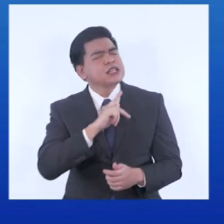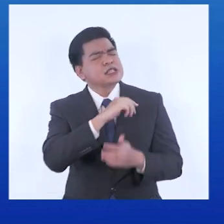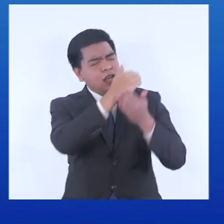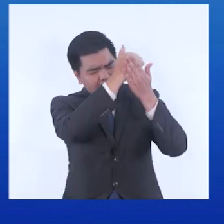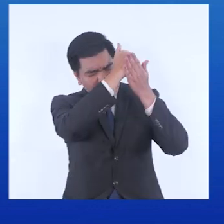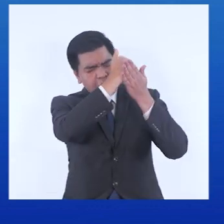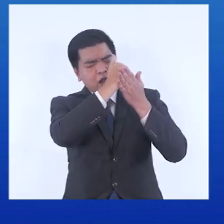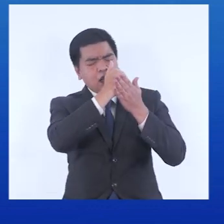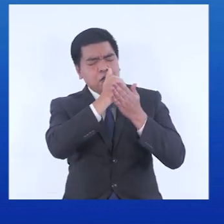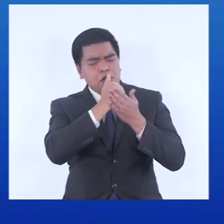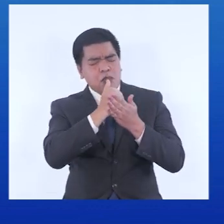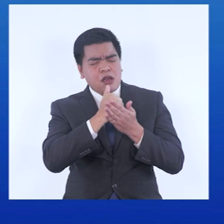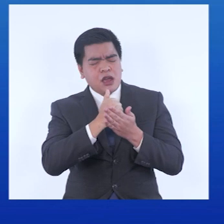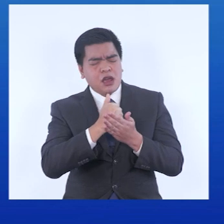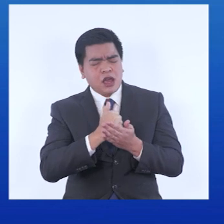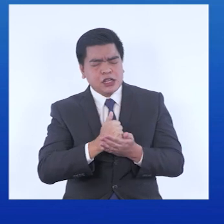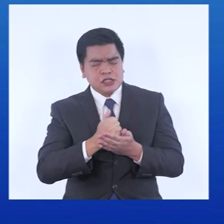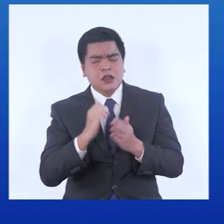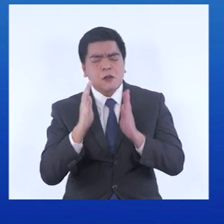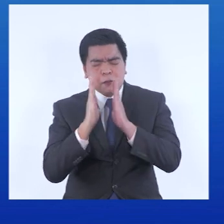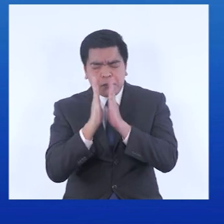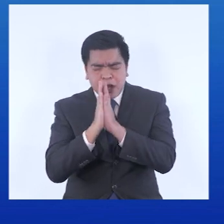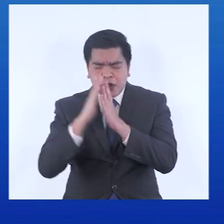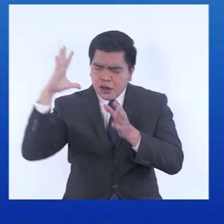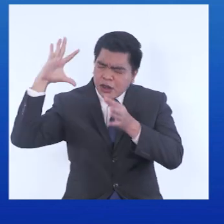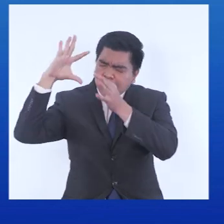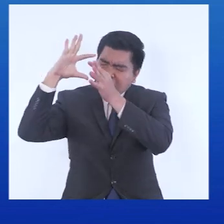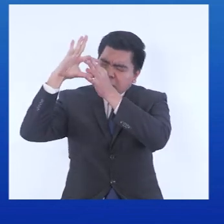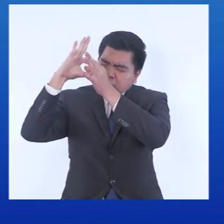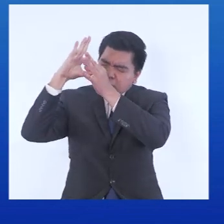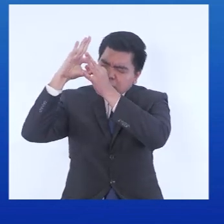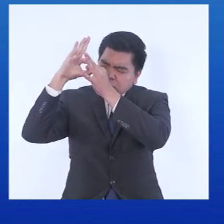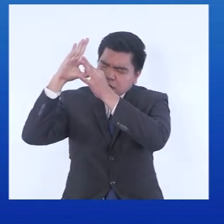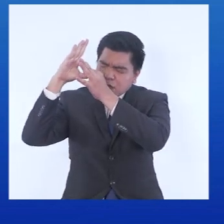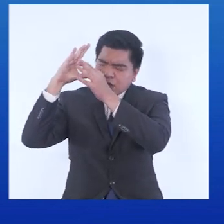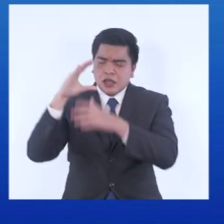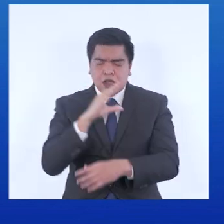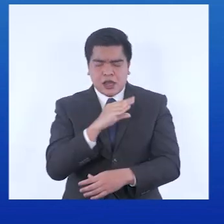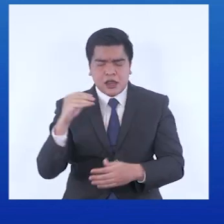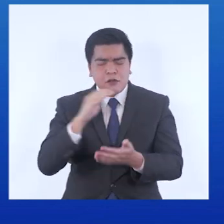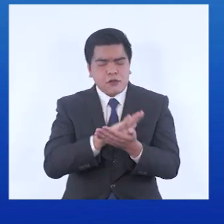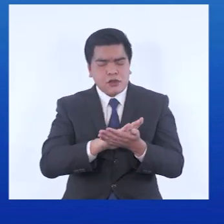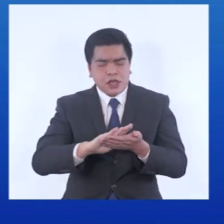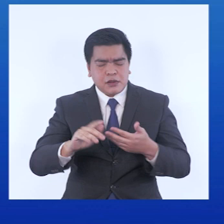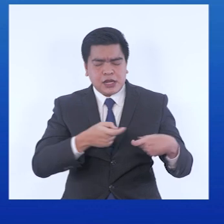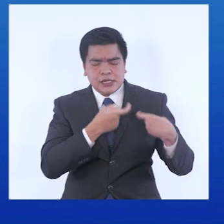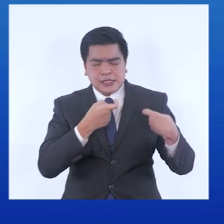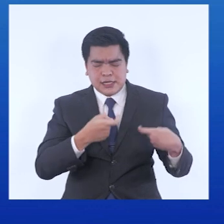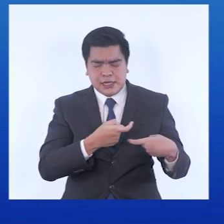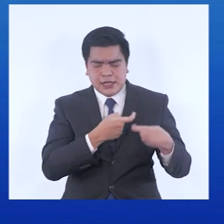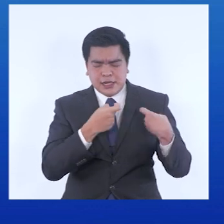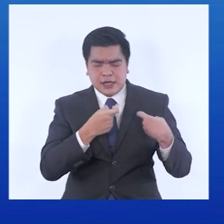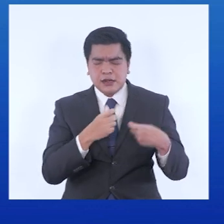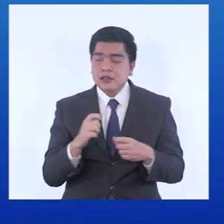aming karaingan, maging ang kapatawaran po ng aming mga kasalanan. Ama, sa muli po naming paglapit sa